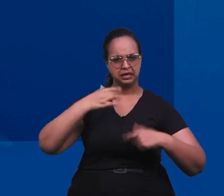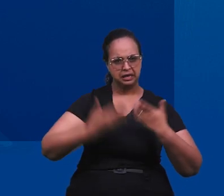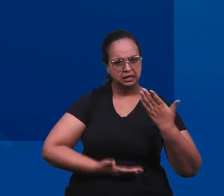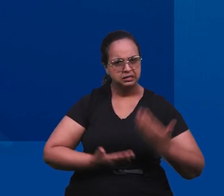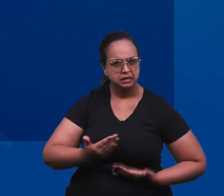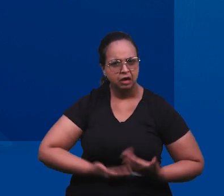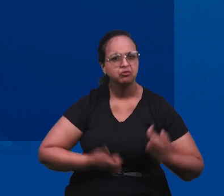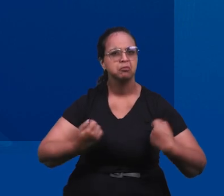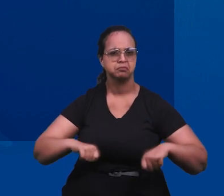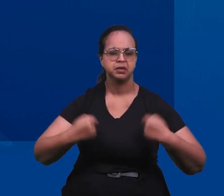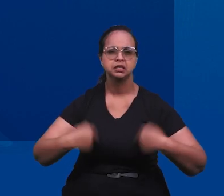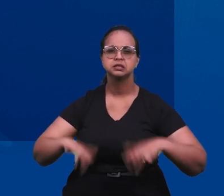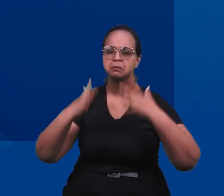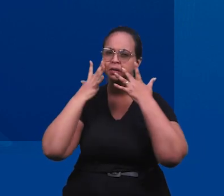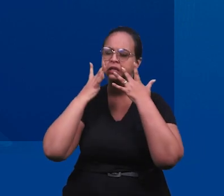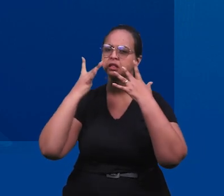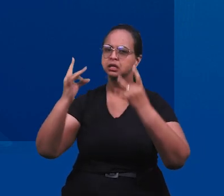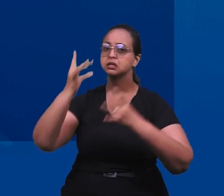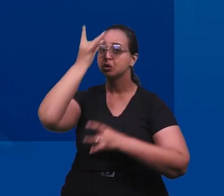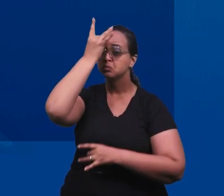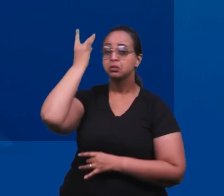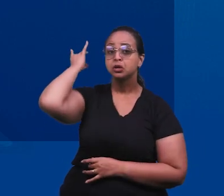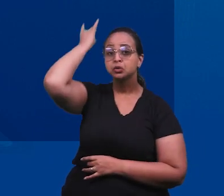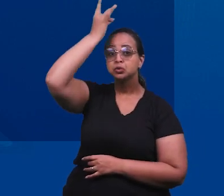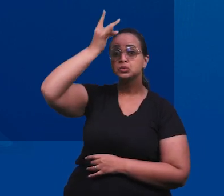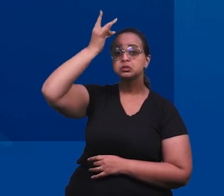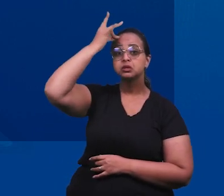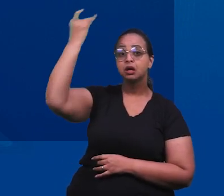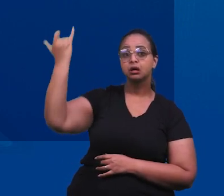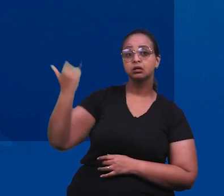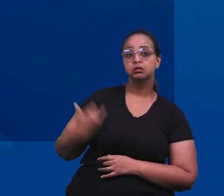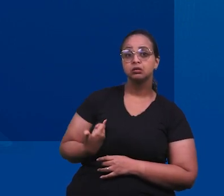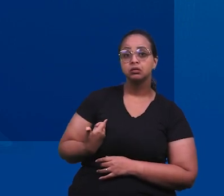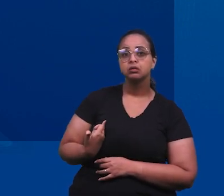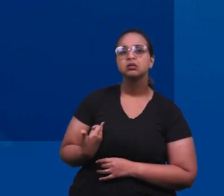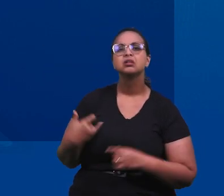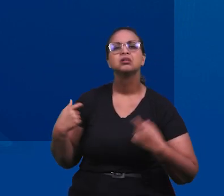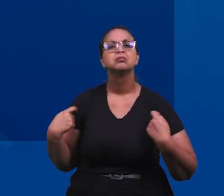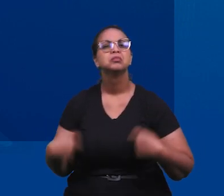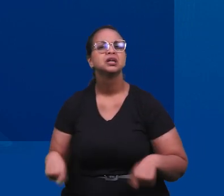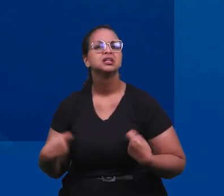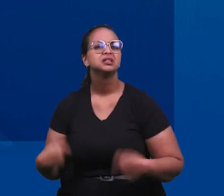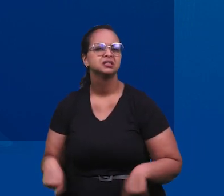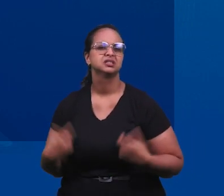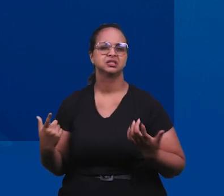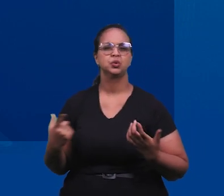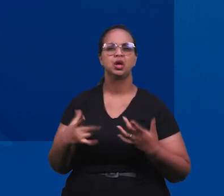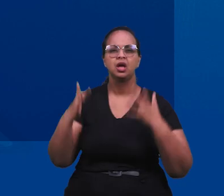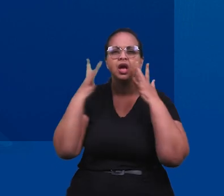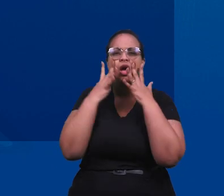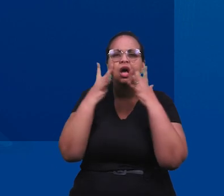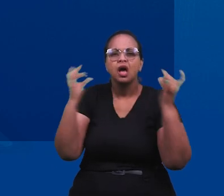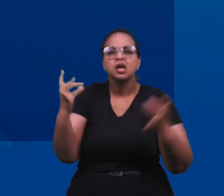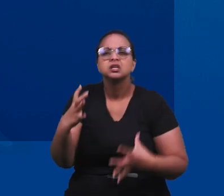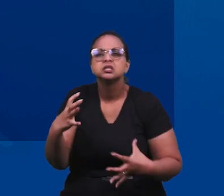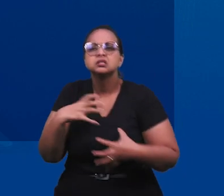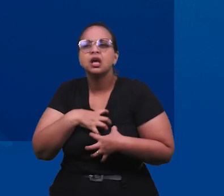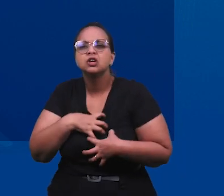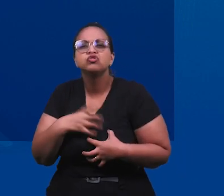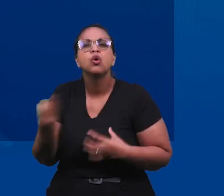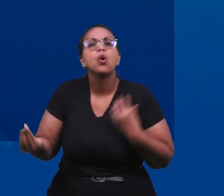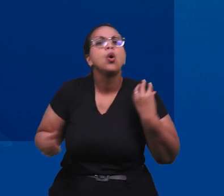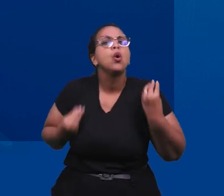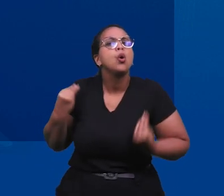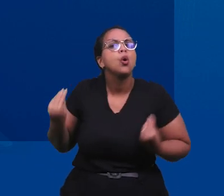говорится: «Имеющий ухо да слышит». И вот Господь говорит нам, что это